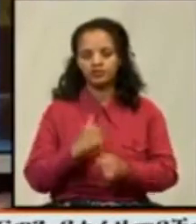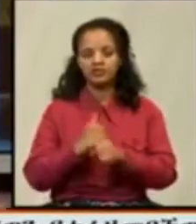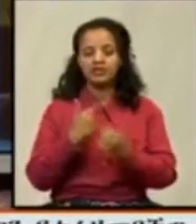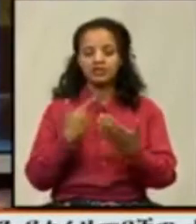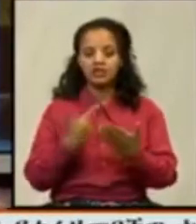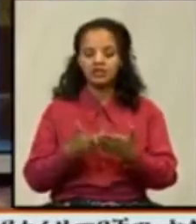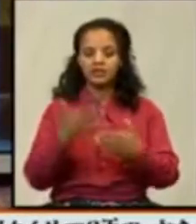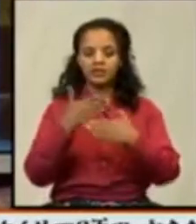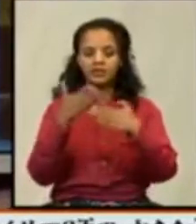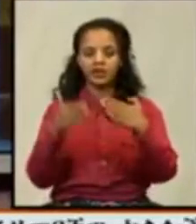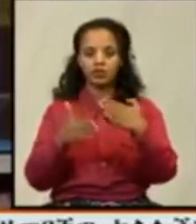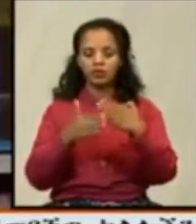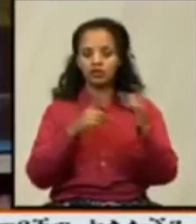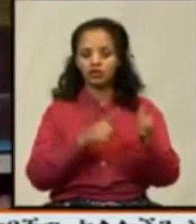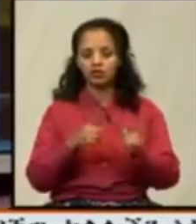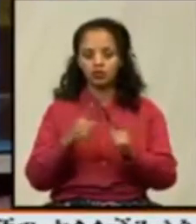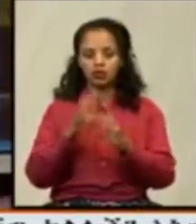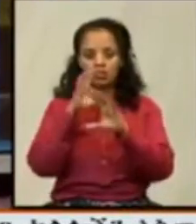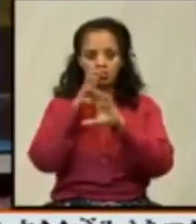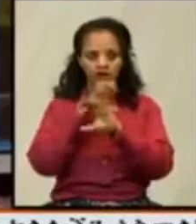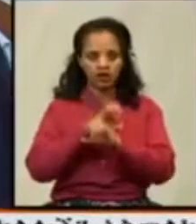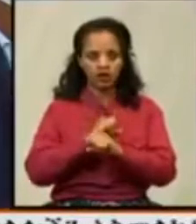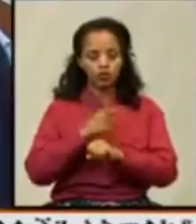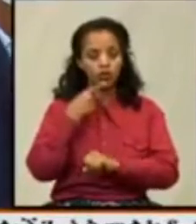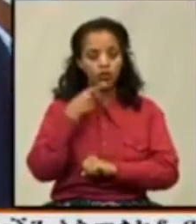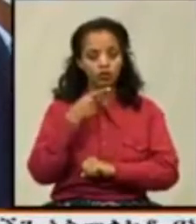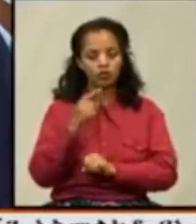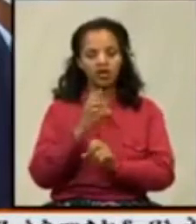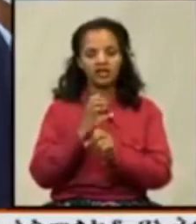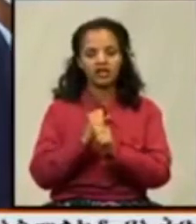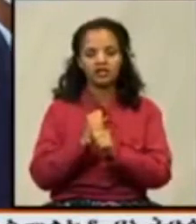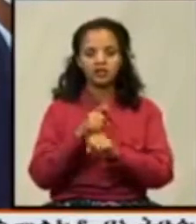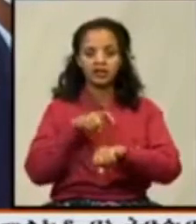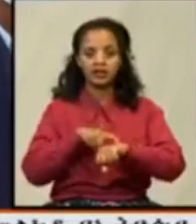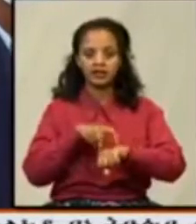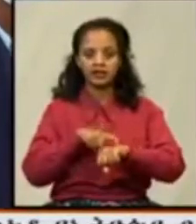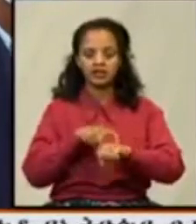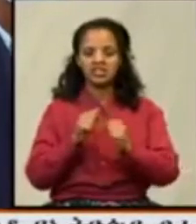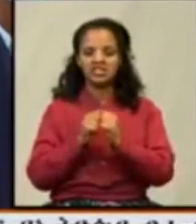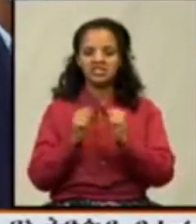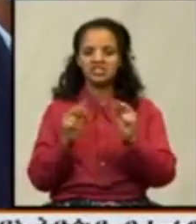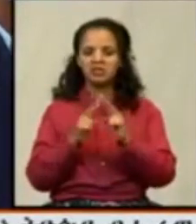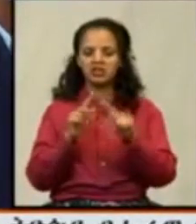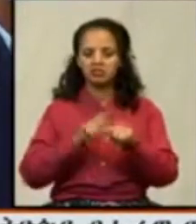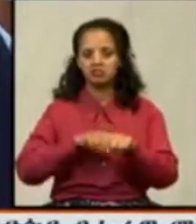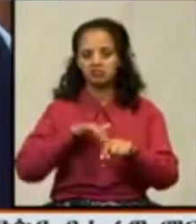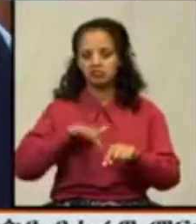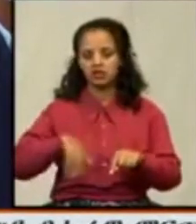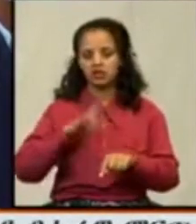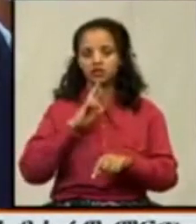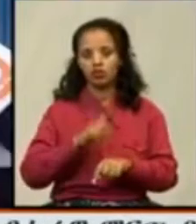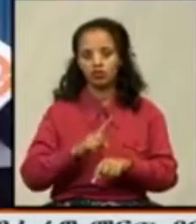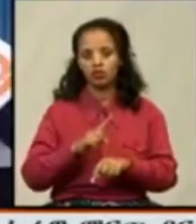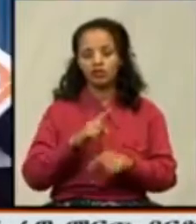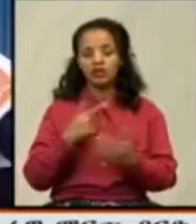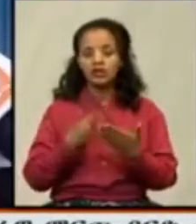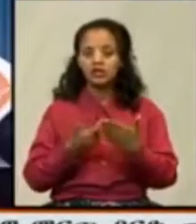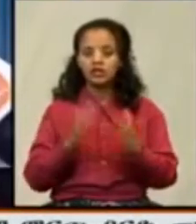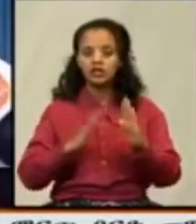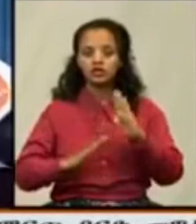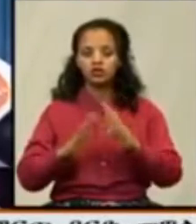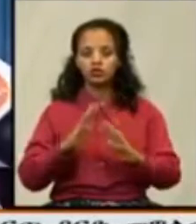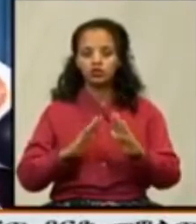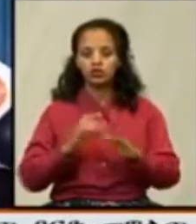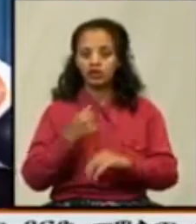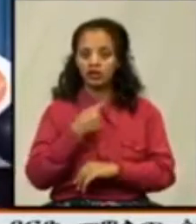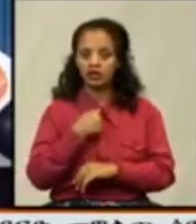እነዚህ ግንባታዎች ደግሞ ይጠናቀቃሉ ተብሎ ከተያዘበት ጊዜ እጅግ በጣም የዘገዩ ናቸው። ስለዚህ እነዚህ ችግሮች